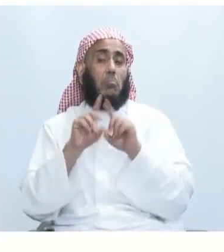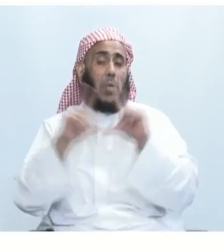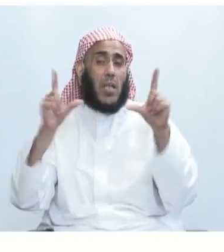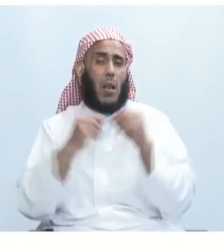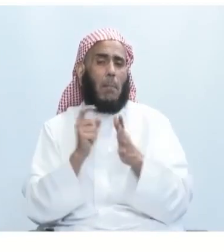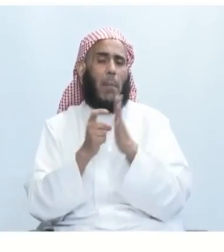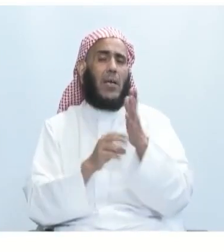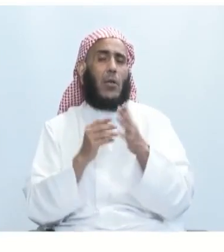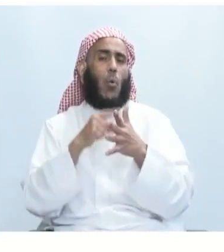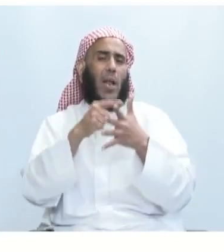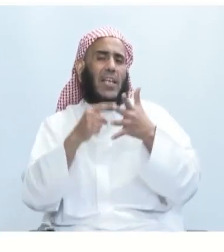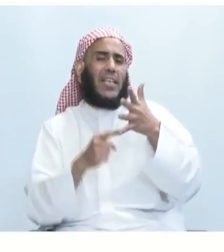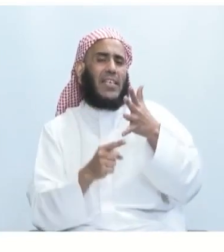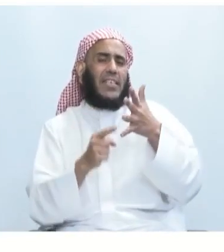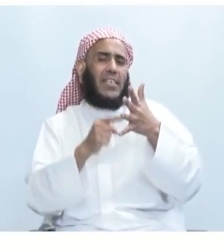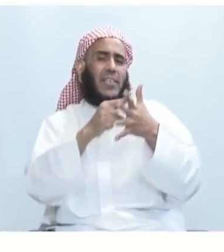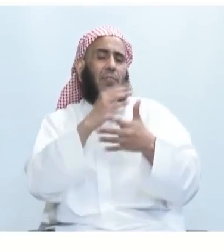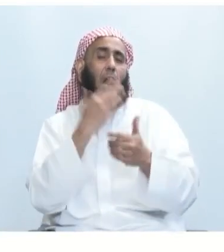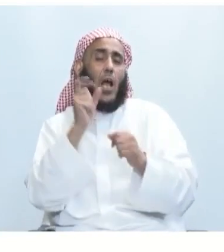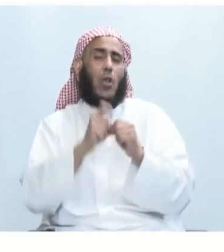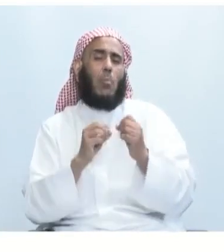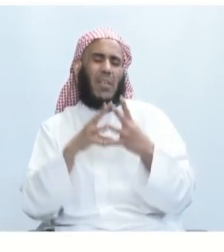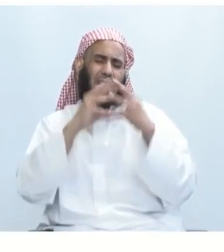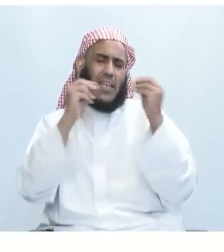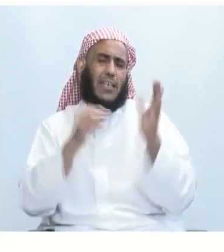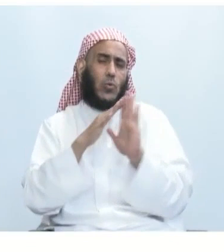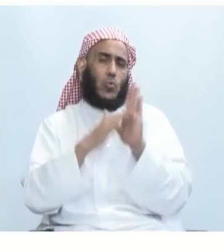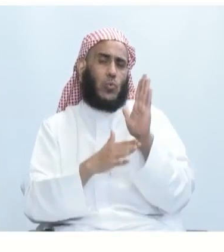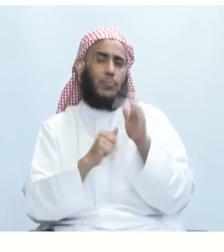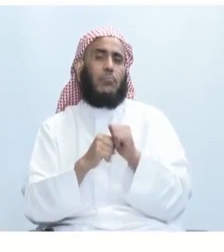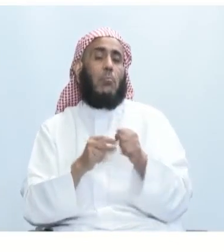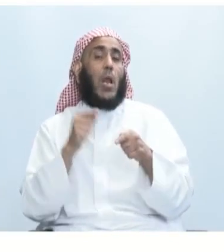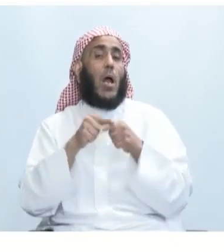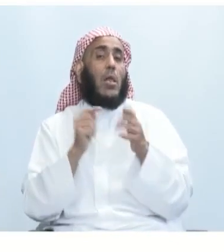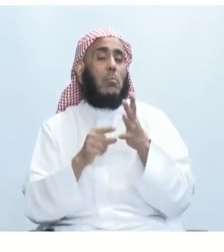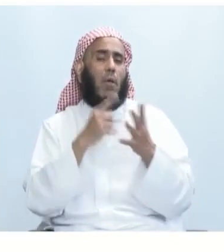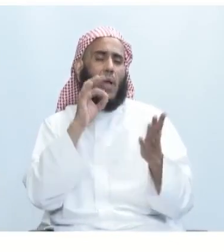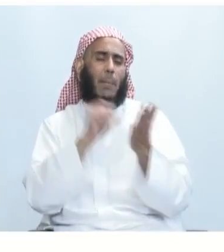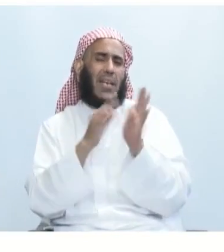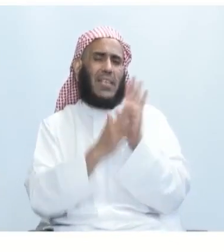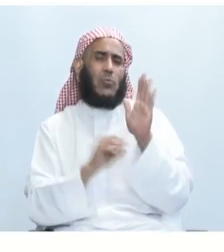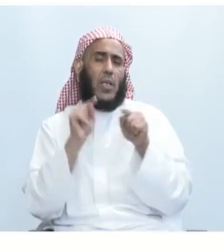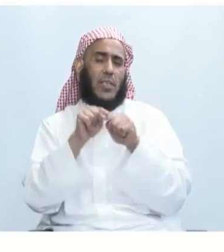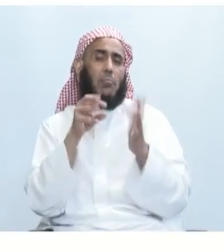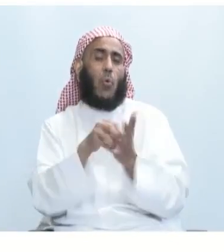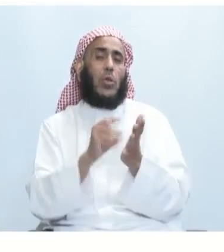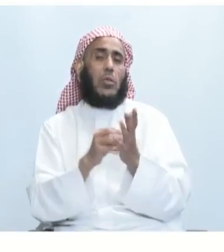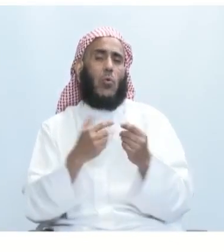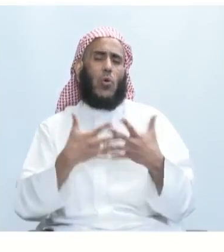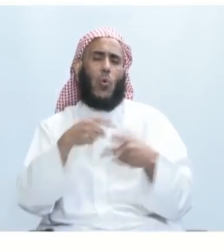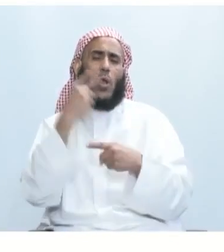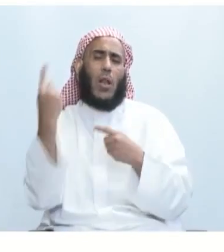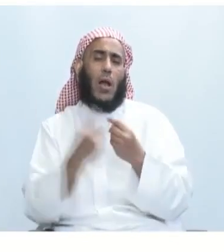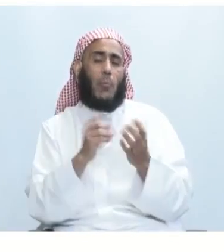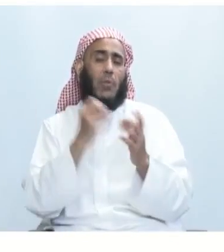مبادئ ومراحل يتدرج فيها القارئ كي يقوم بعمليه تحليل النصوص ومن هذه المبادئ فهم النص وتحديد موقع النص وجو العام